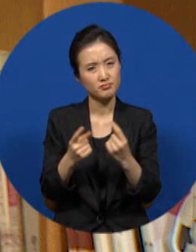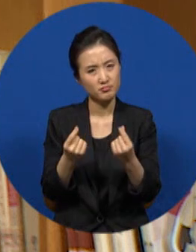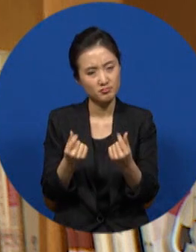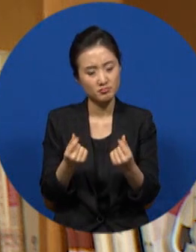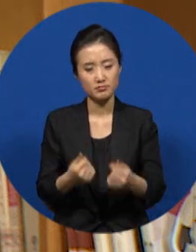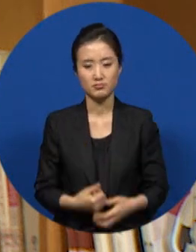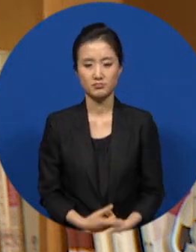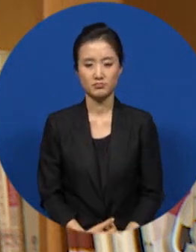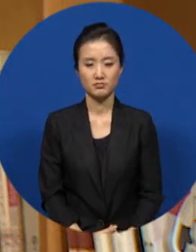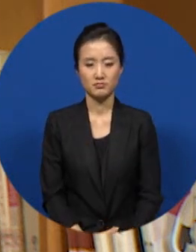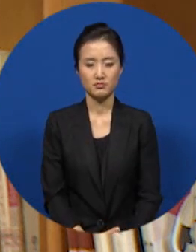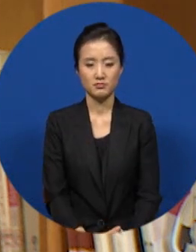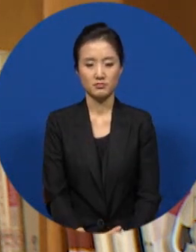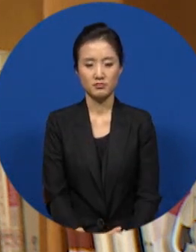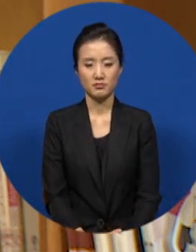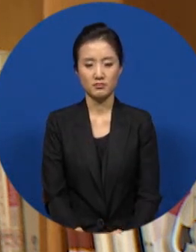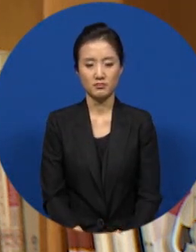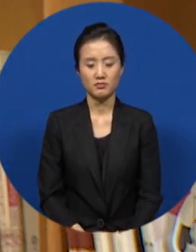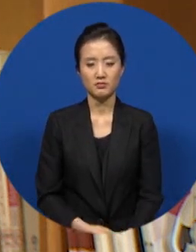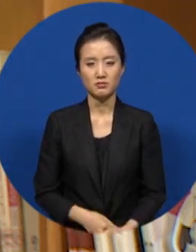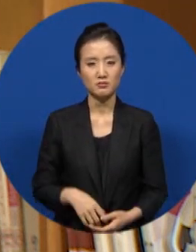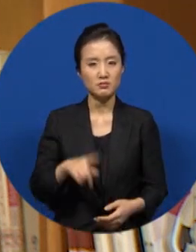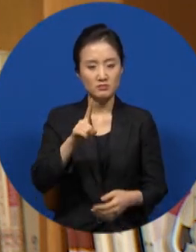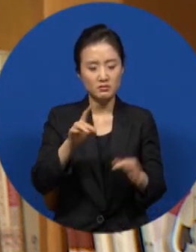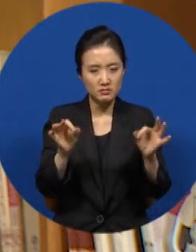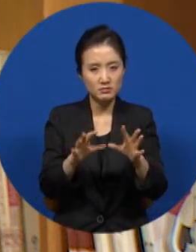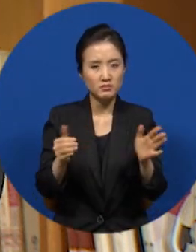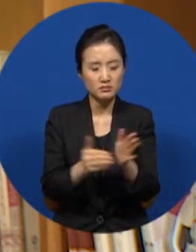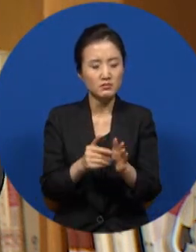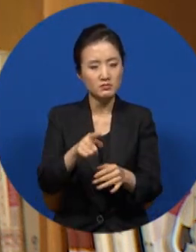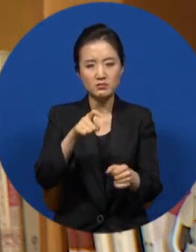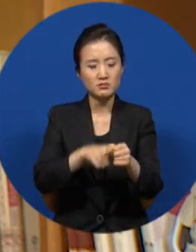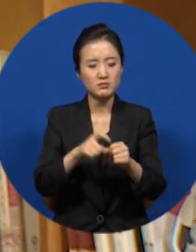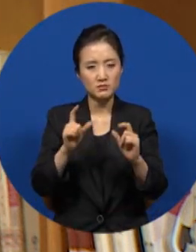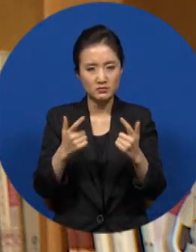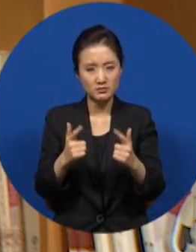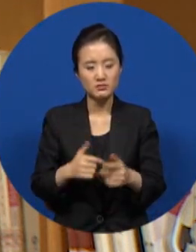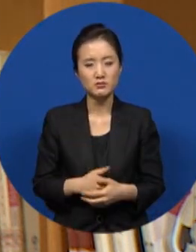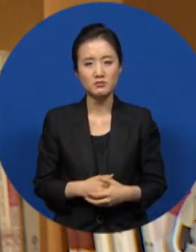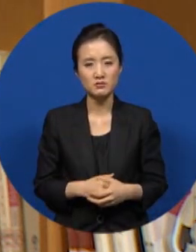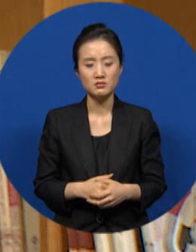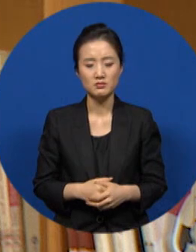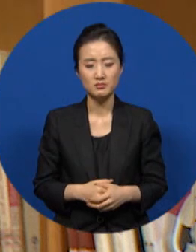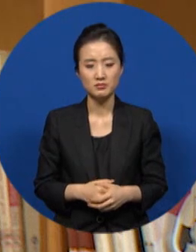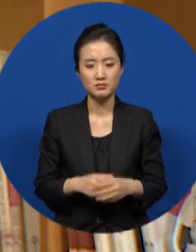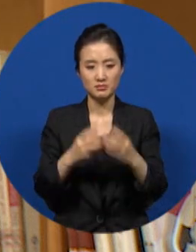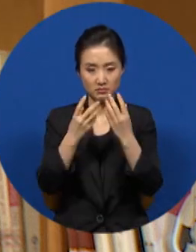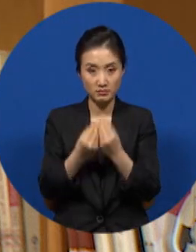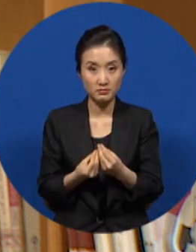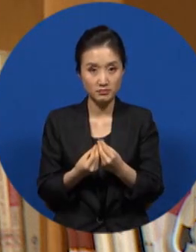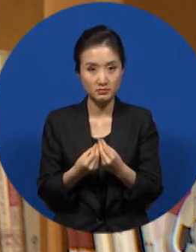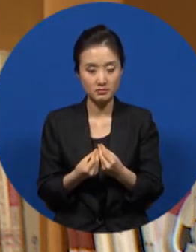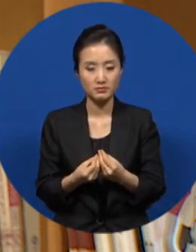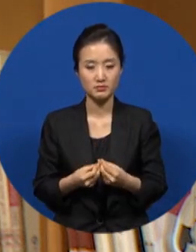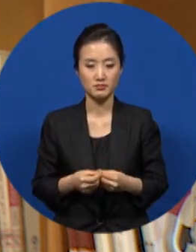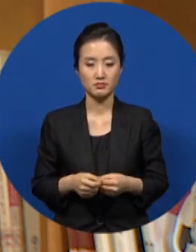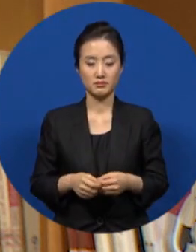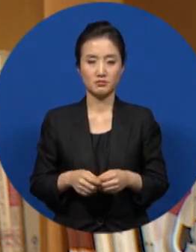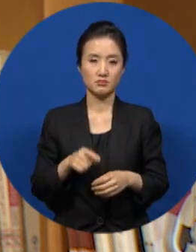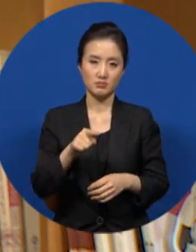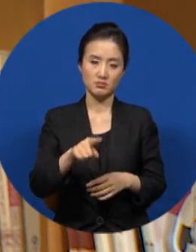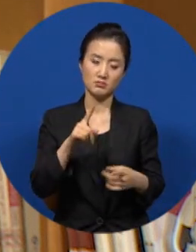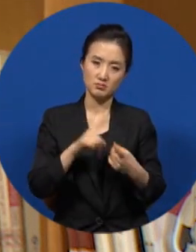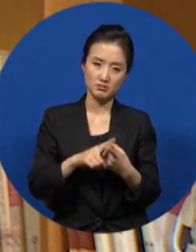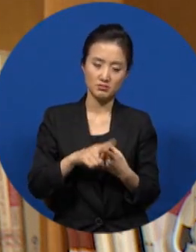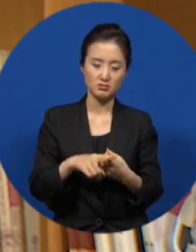건 실하냐 이런 거죠. 단발적인 사건이 아닌 거예요. 예를 들어서 학교를 갔는데 이번에 원하는 학교를 못 간 거야. 단발적인 사건으로는 흉한 것